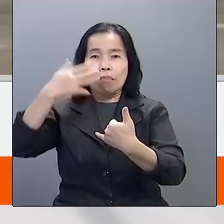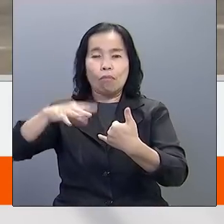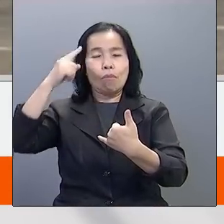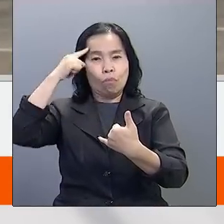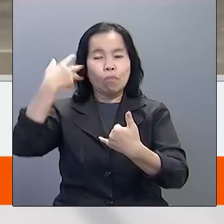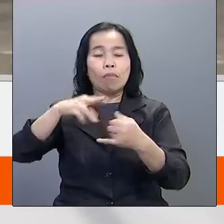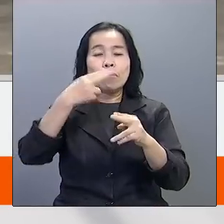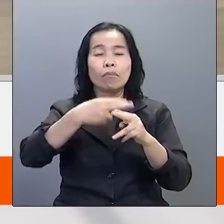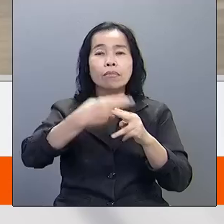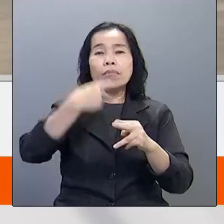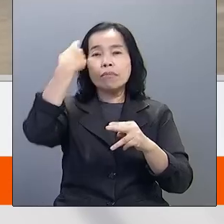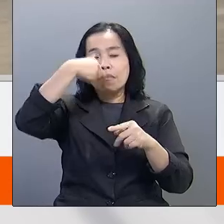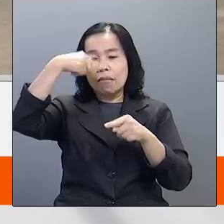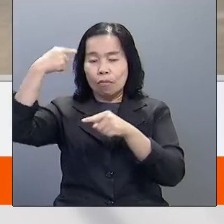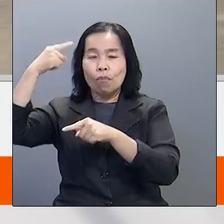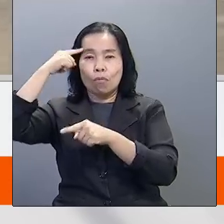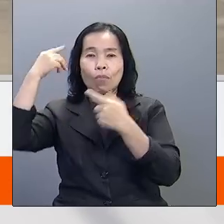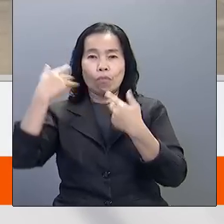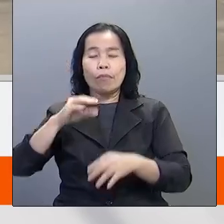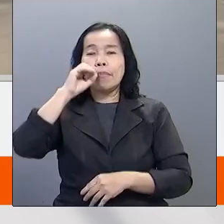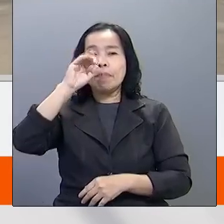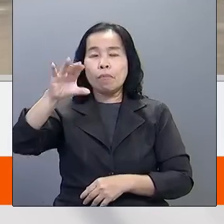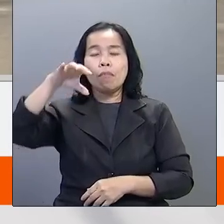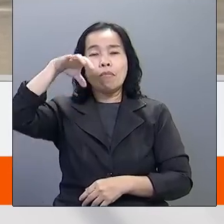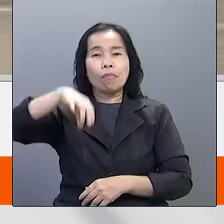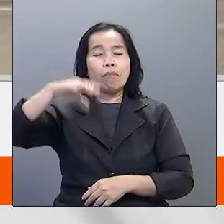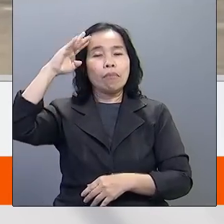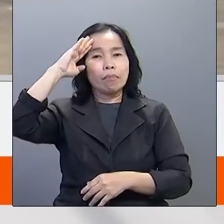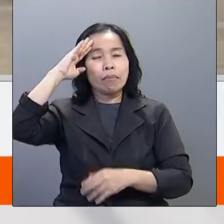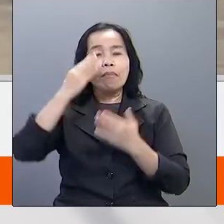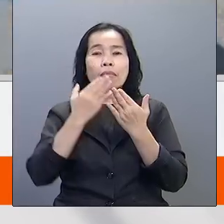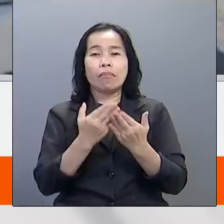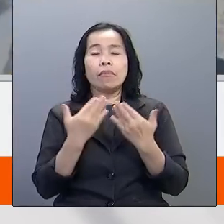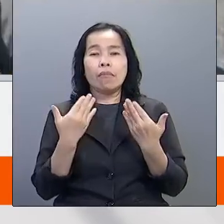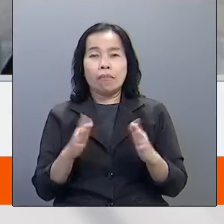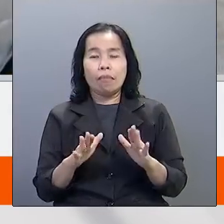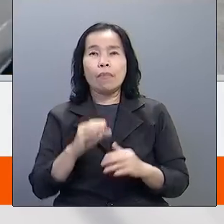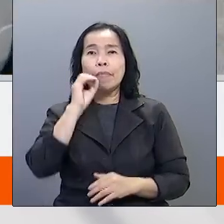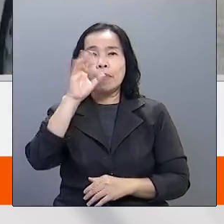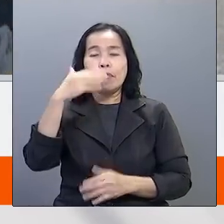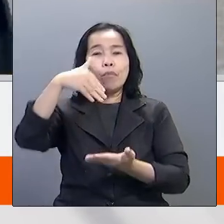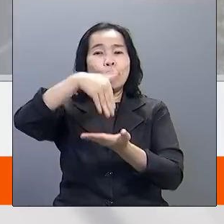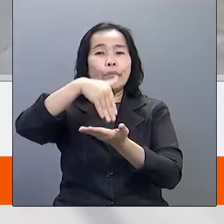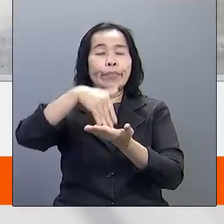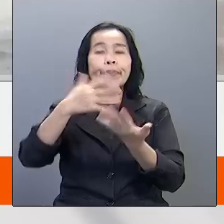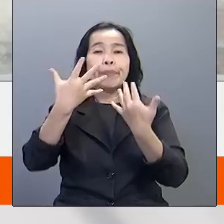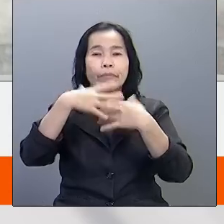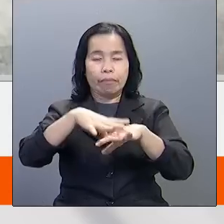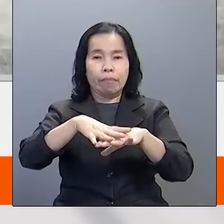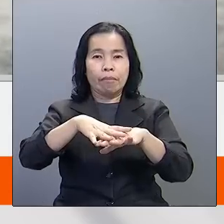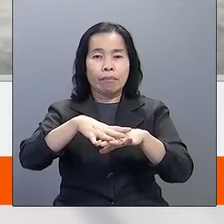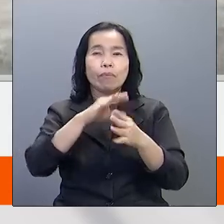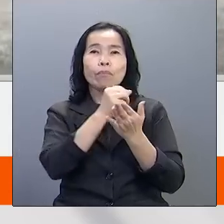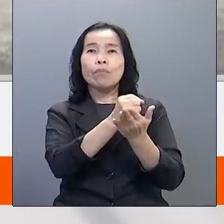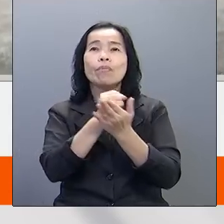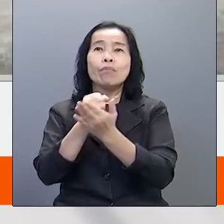ชี้แจงทางเพจของทางกองทัพเรือแล้วนะครับรวมถึงชี้แจงไว้ที่ศูนย์ประสานการช่วยเหลือกำลังพ